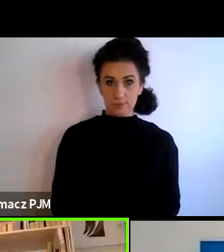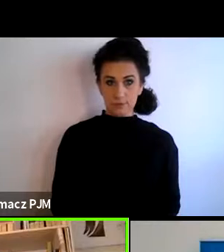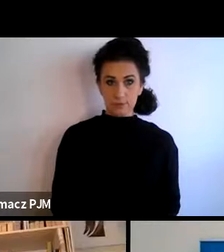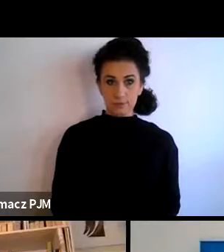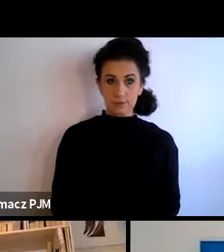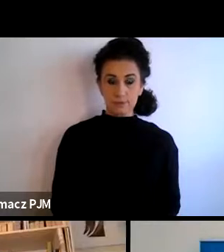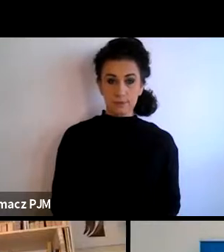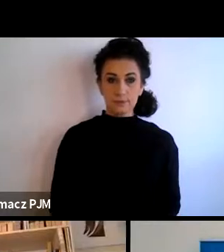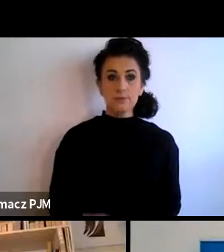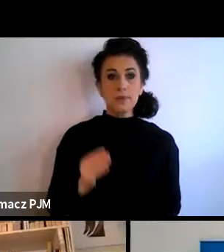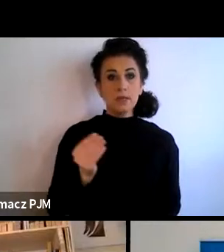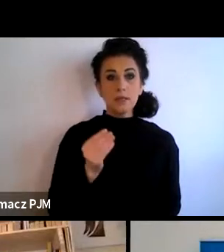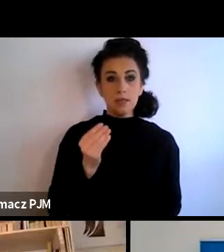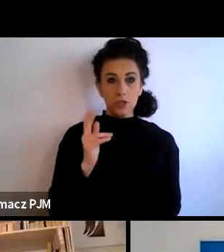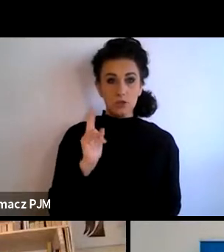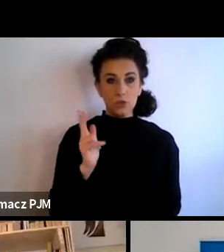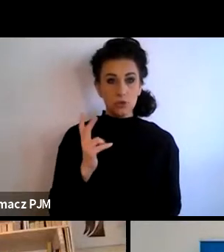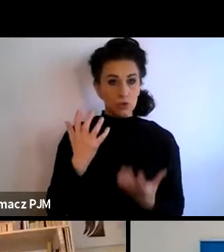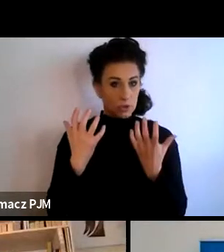Ktoś jeszcze chciałby?